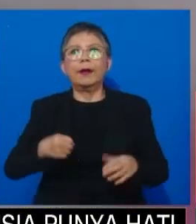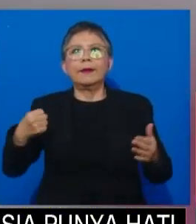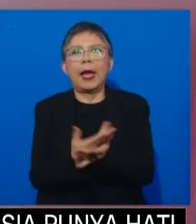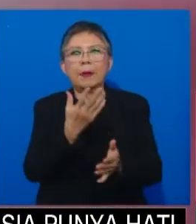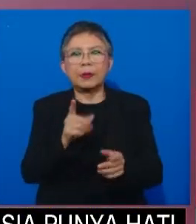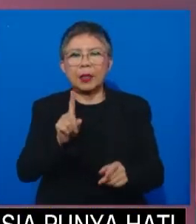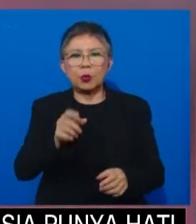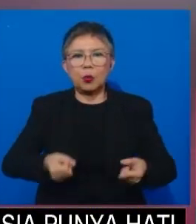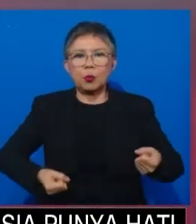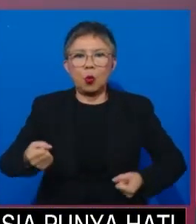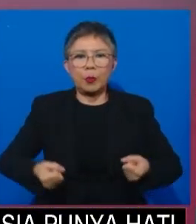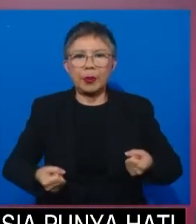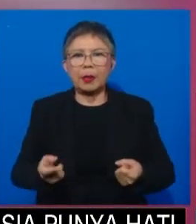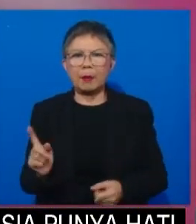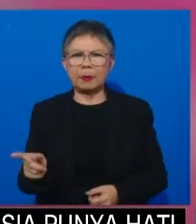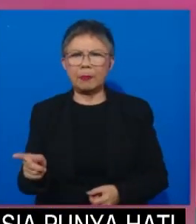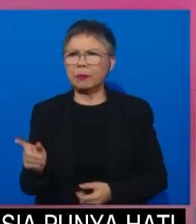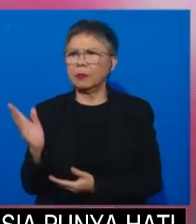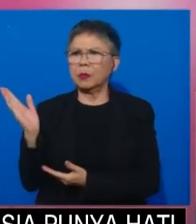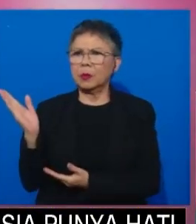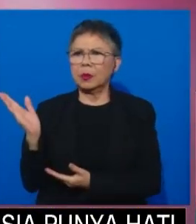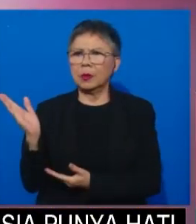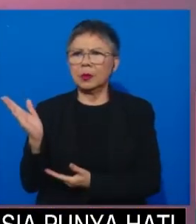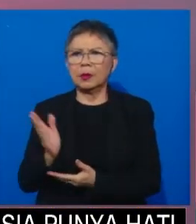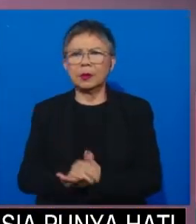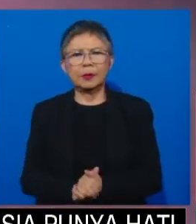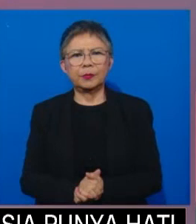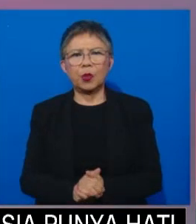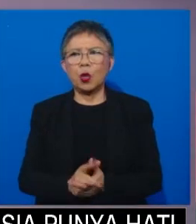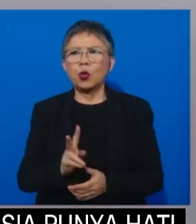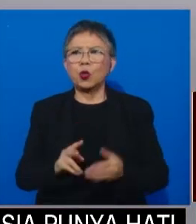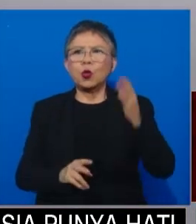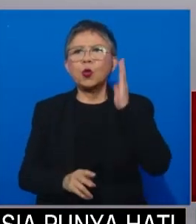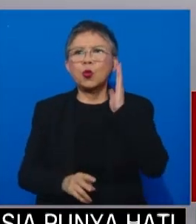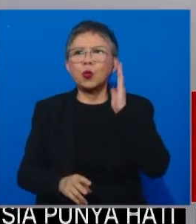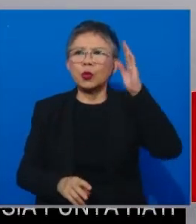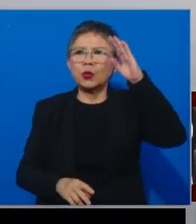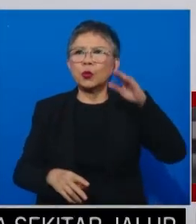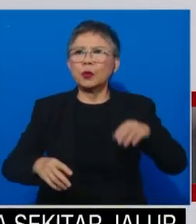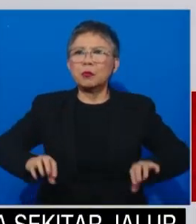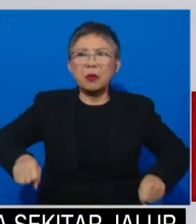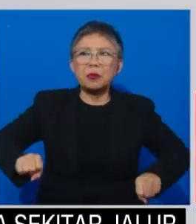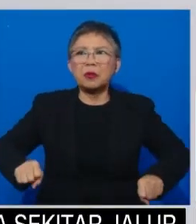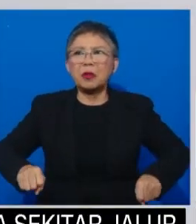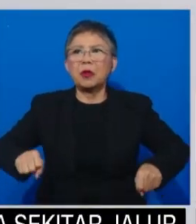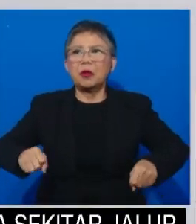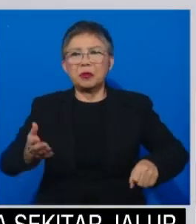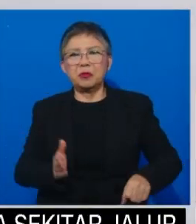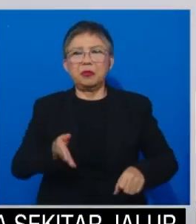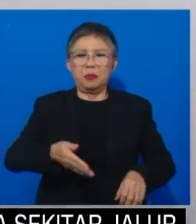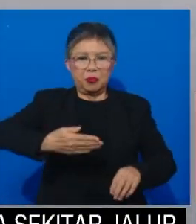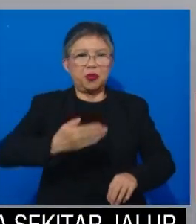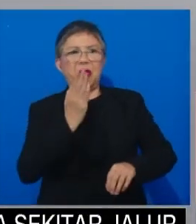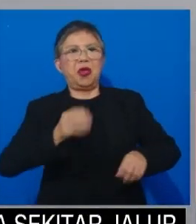bahu jalan terekam CCTV. Kejadian itu berawal saat kedua pemuda itu melakukan freestyle atau mengangkat motor di